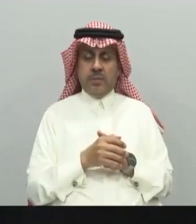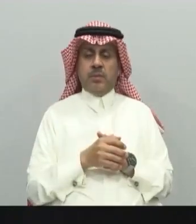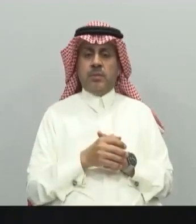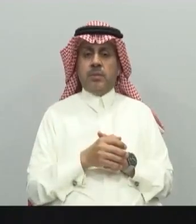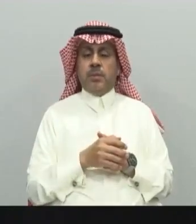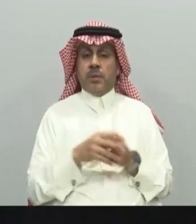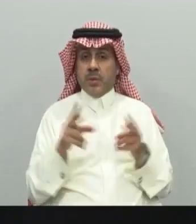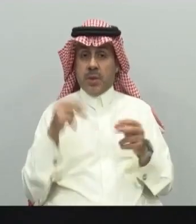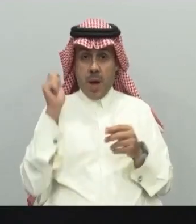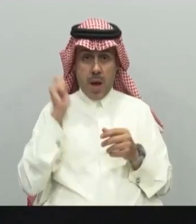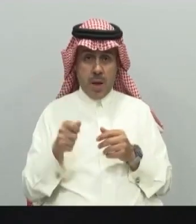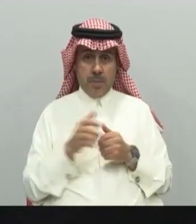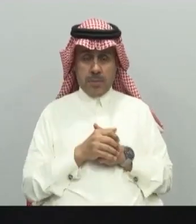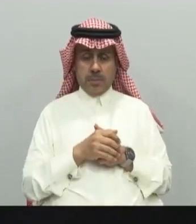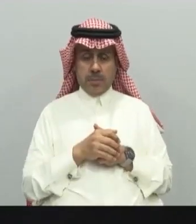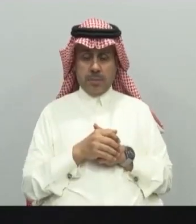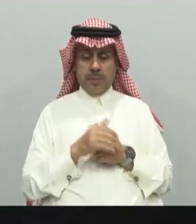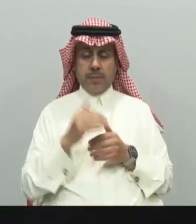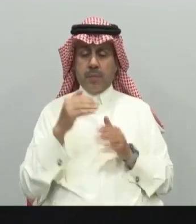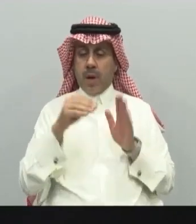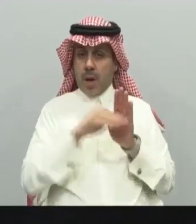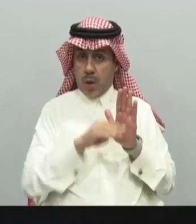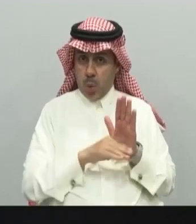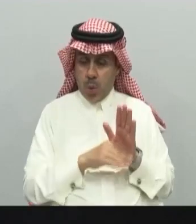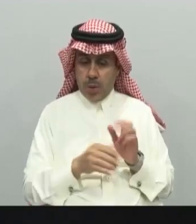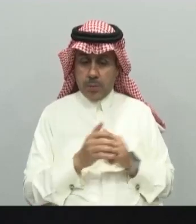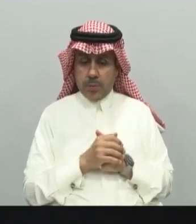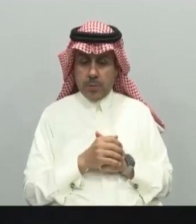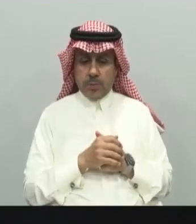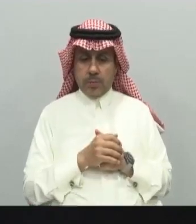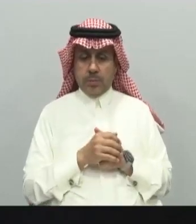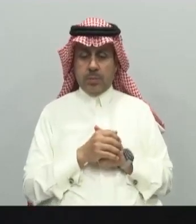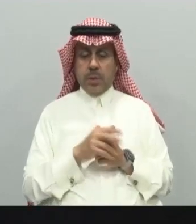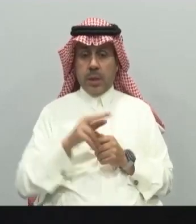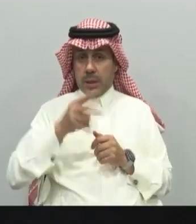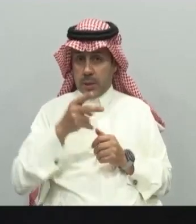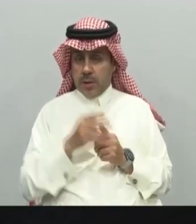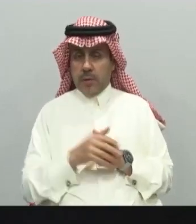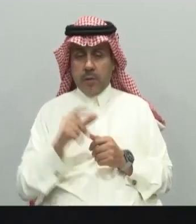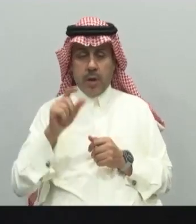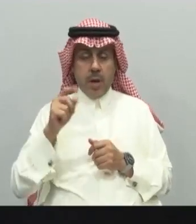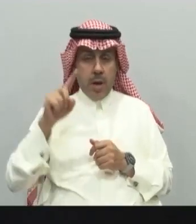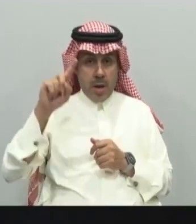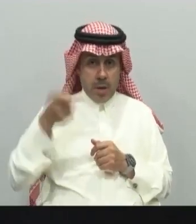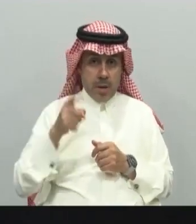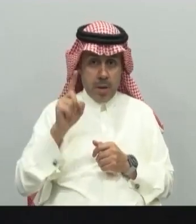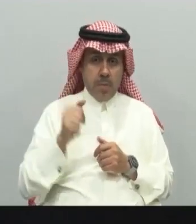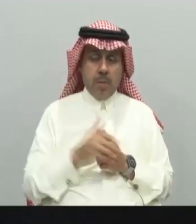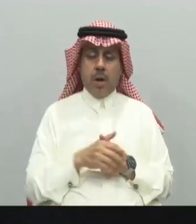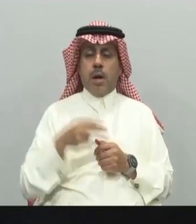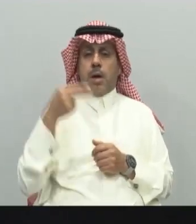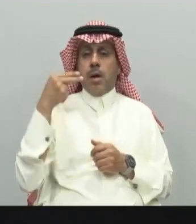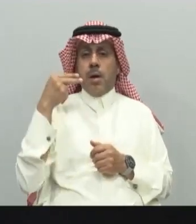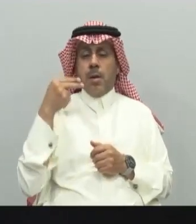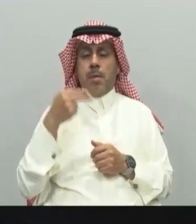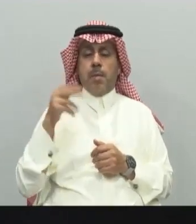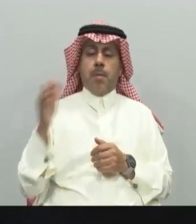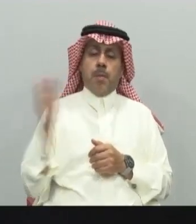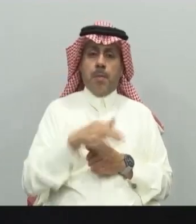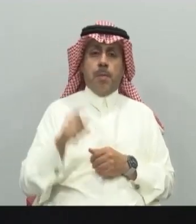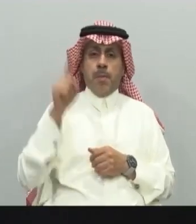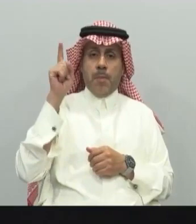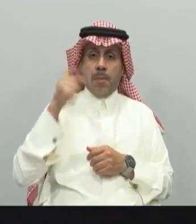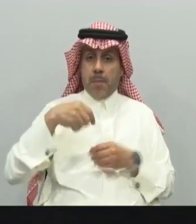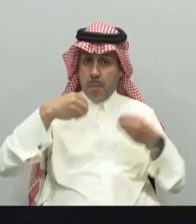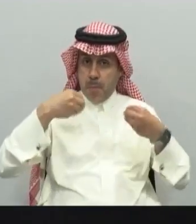واصدارها على اي نوع من هذه الانواع هنا يختلف ربى البيوع عن ربى الديون في امرين ما